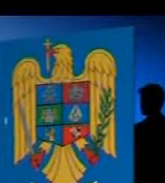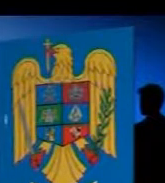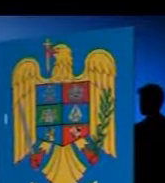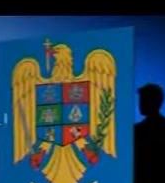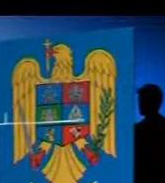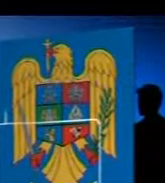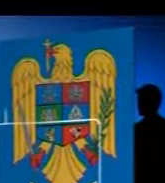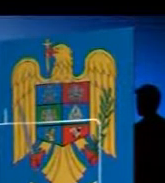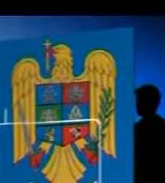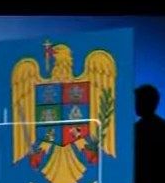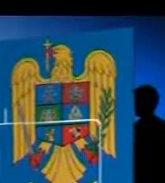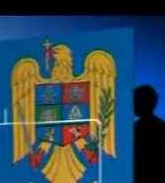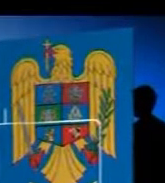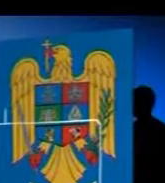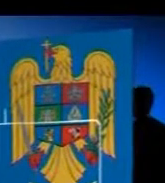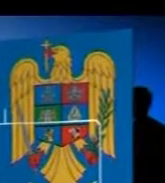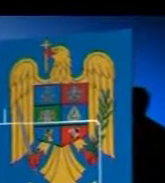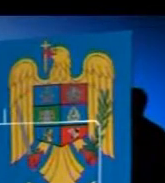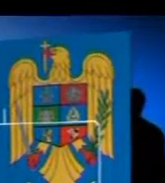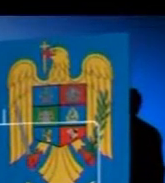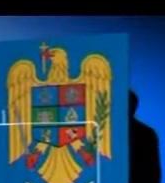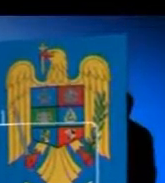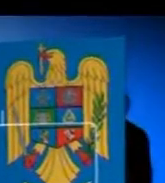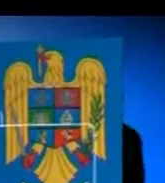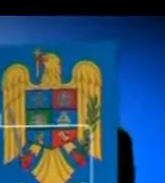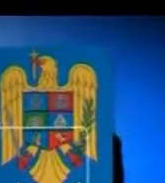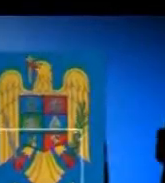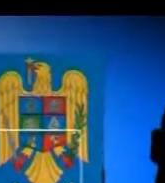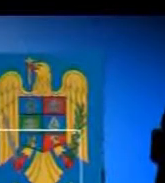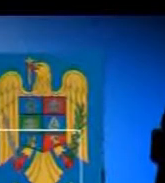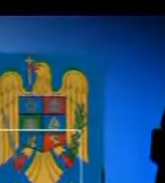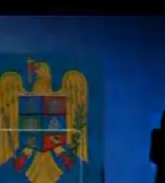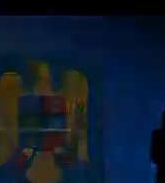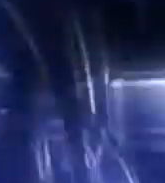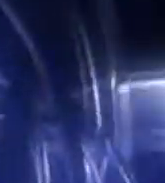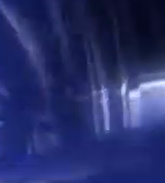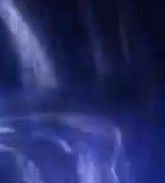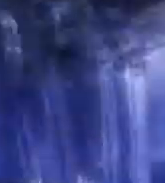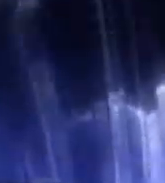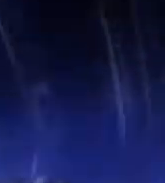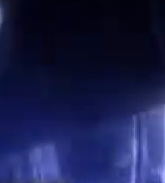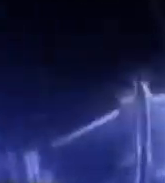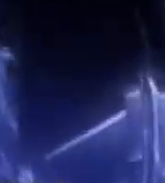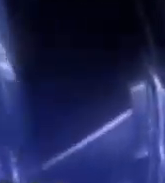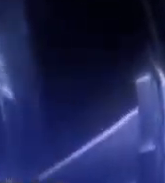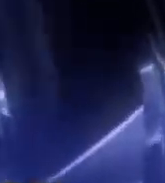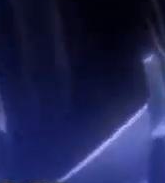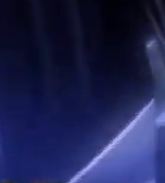O campanie de informare a Ministerului Afacerilor Interne.